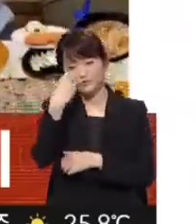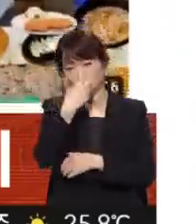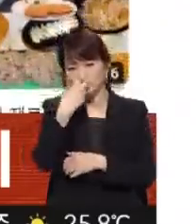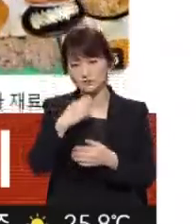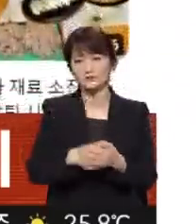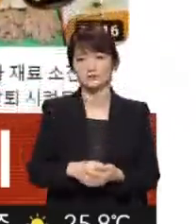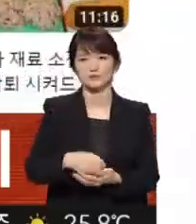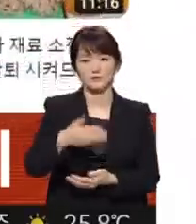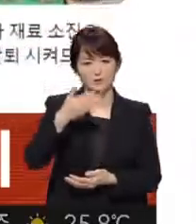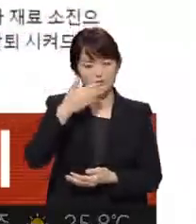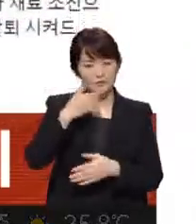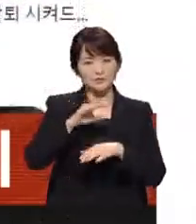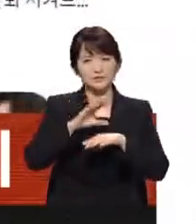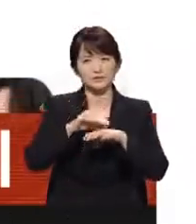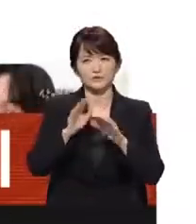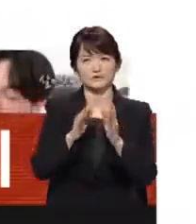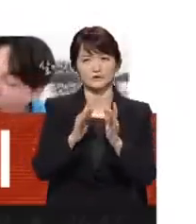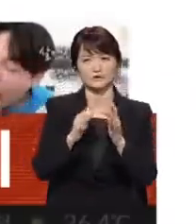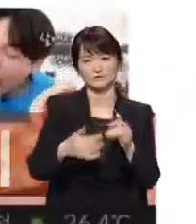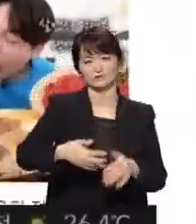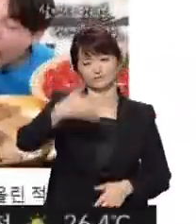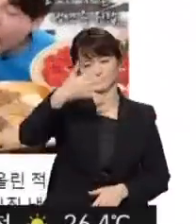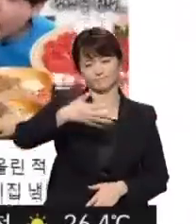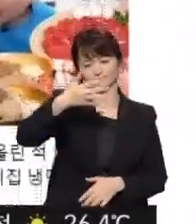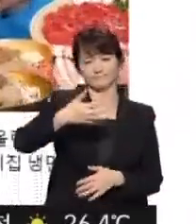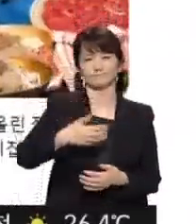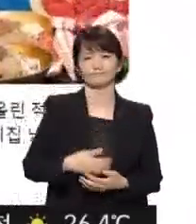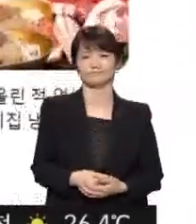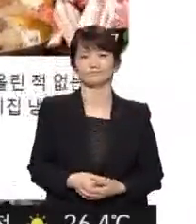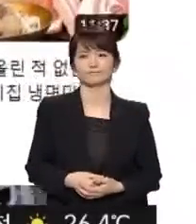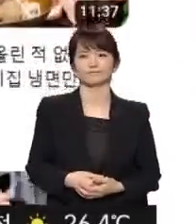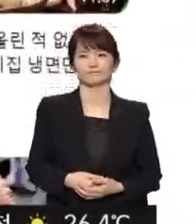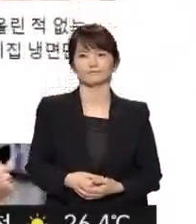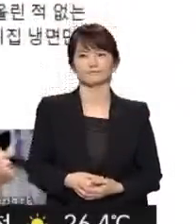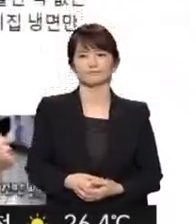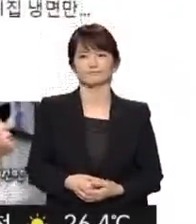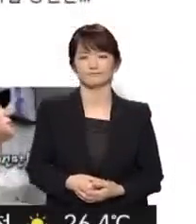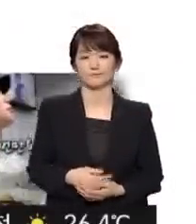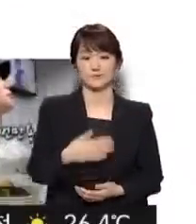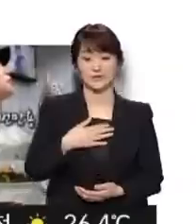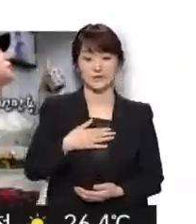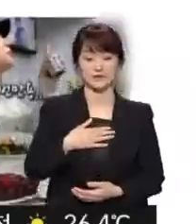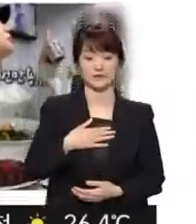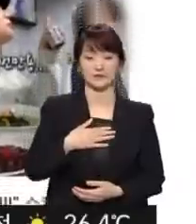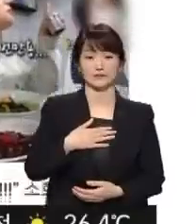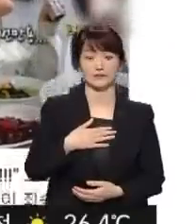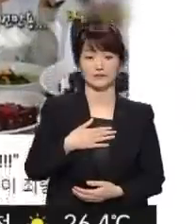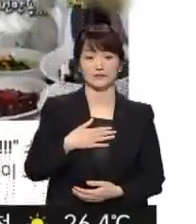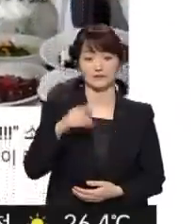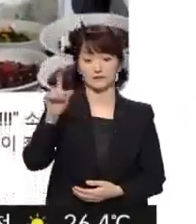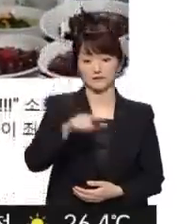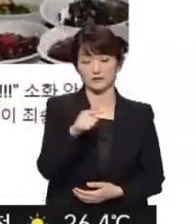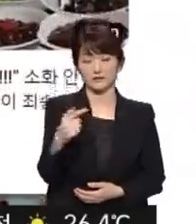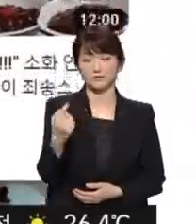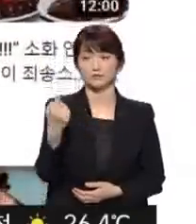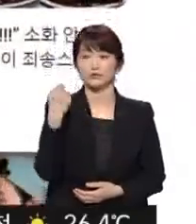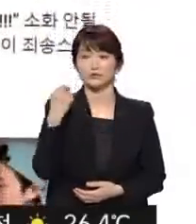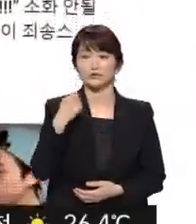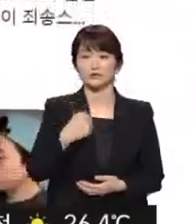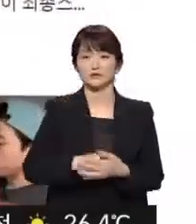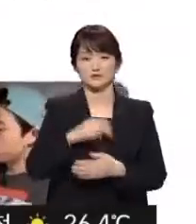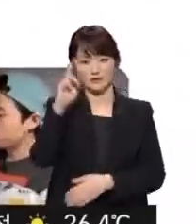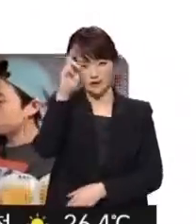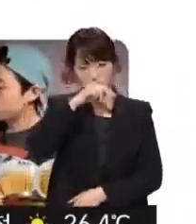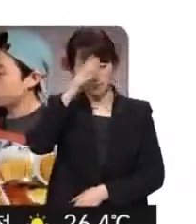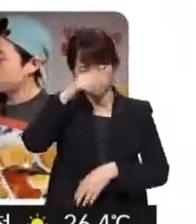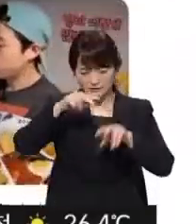콘텐츠를 계속 업로드 했고요. 그리고 이제 이 사실이 알려지기 하루 전인 17일에도 아침 라면 먹방을 올렸다라고 합니다.